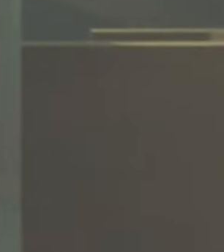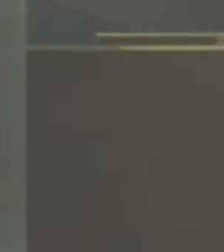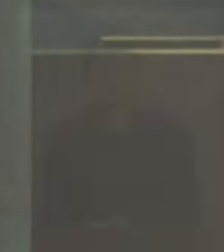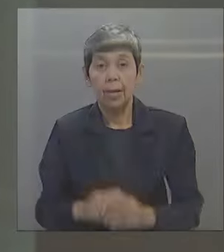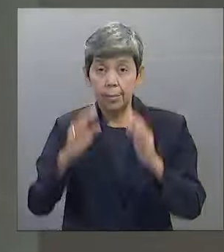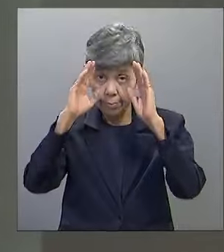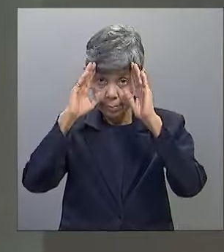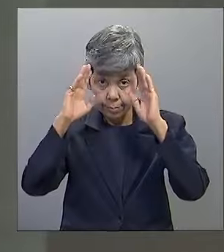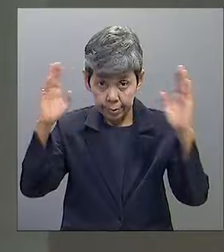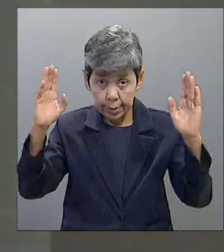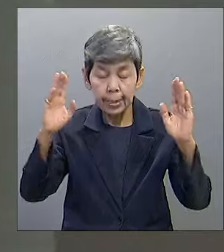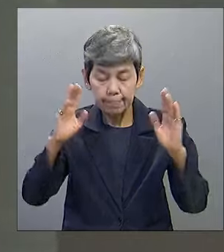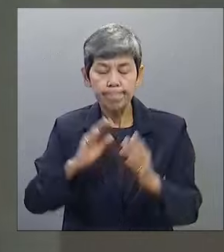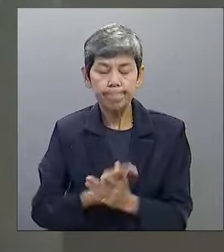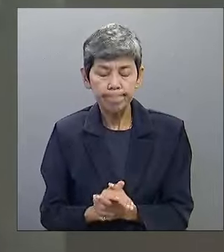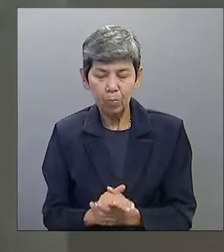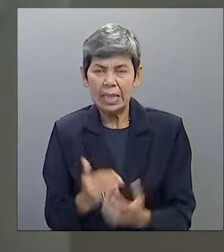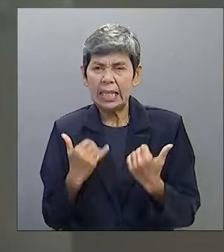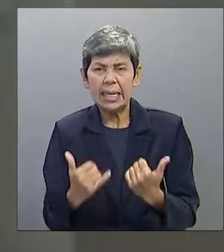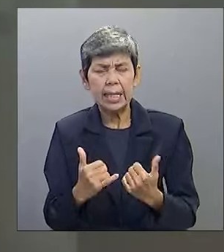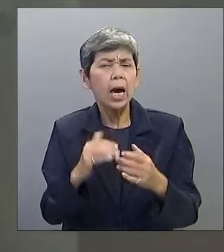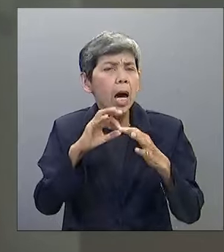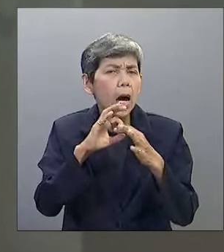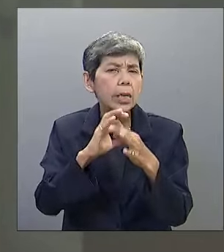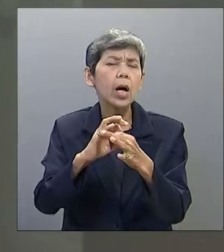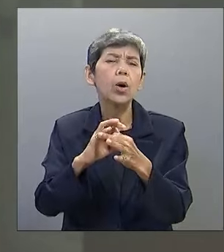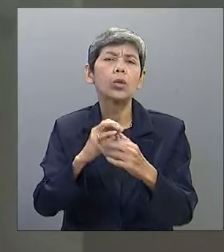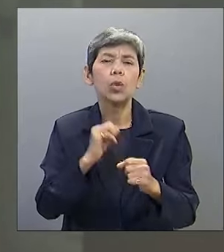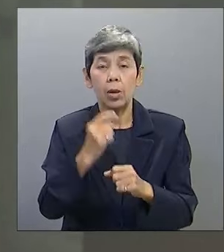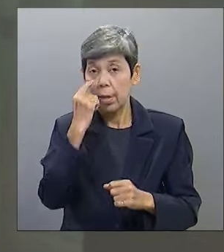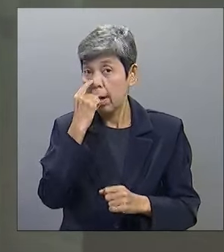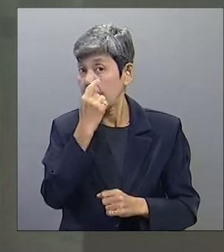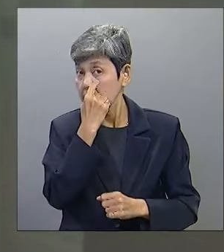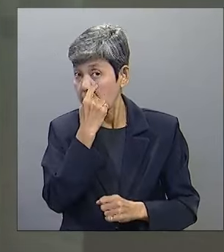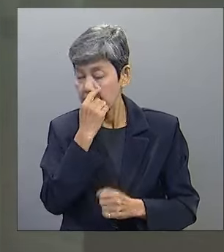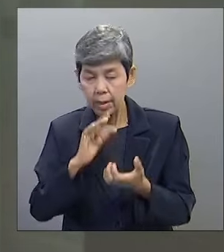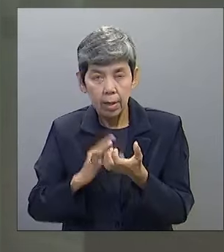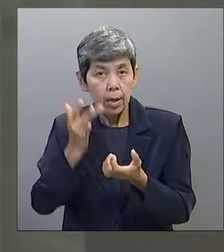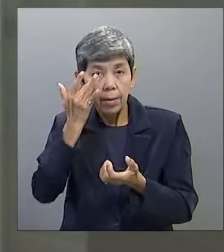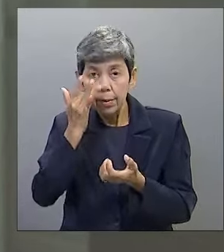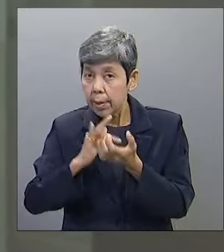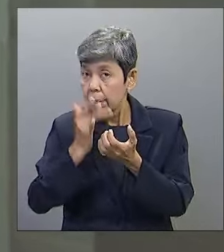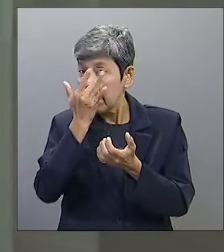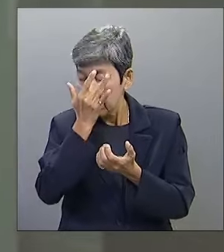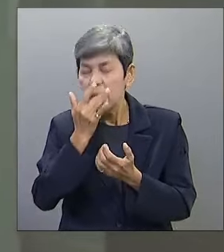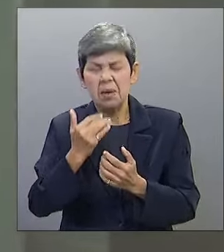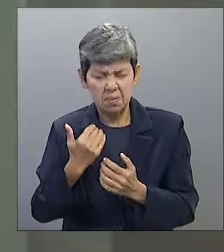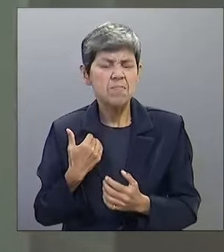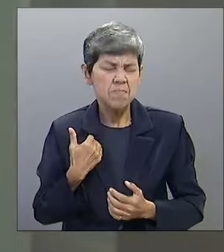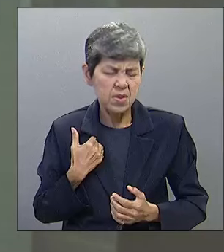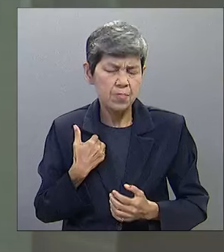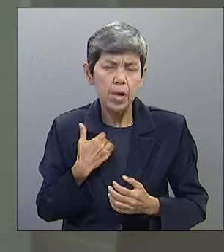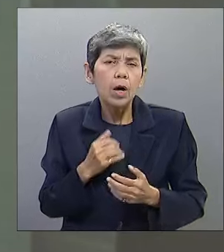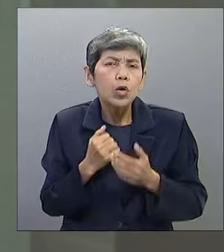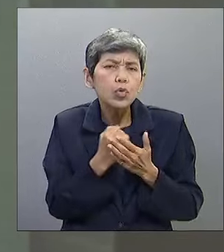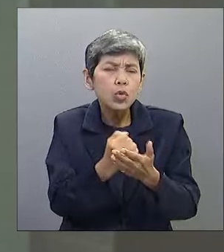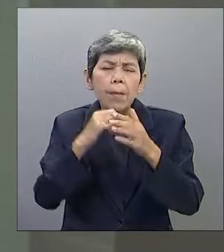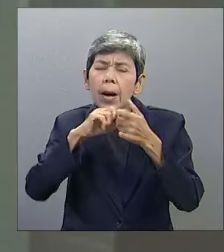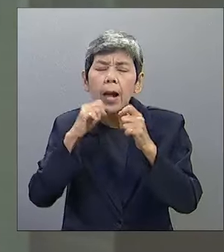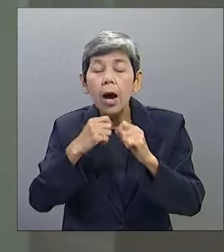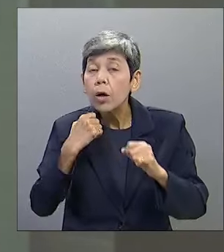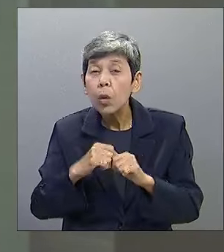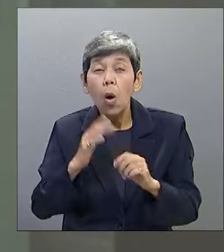รู้ทันกันได้คุณผู้ชมว่าด้วยเรื่องของสายตาการใส่คอนแทคเลนส์เป็นอีกหนึ่งหนทางในการแก้ไขปัญหานะ